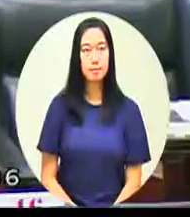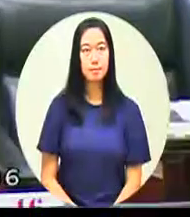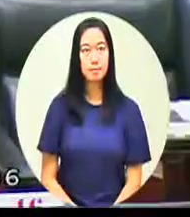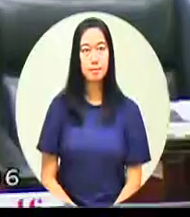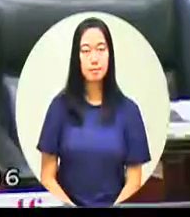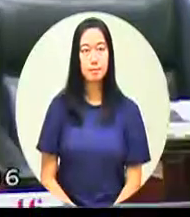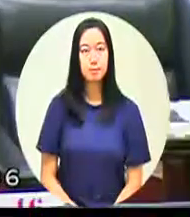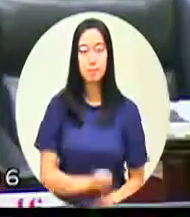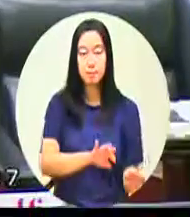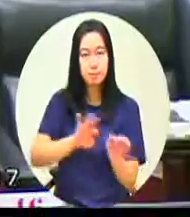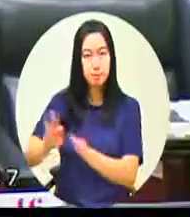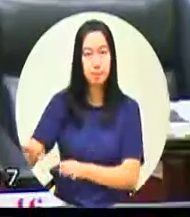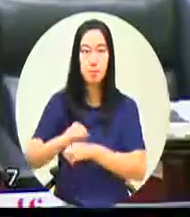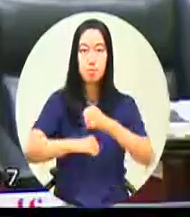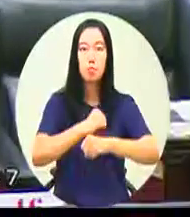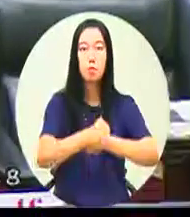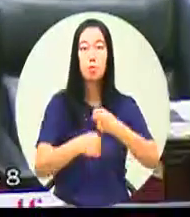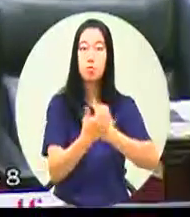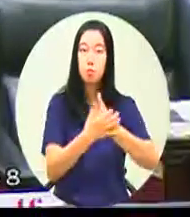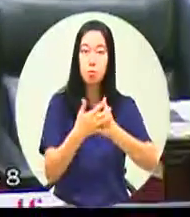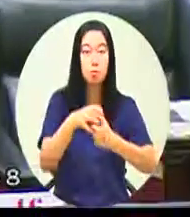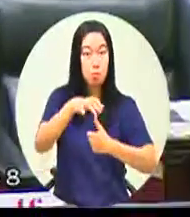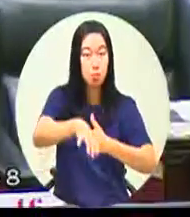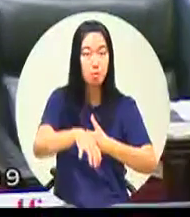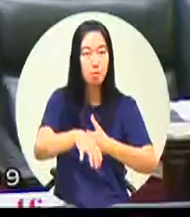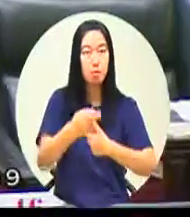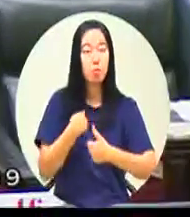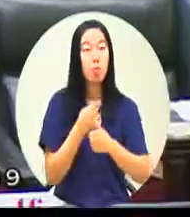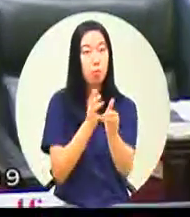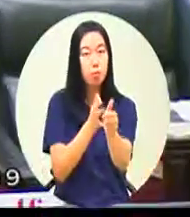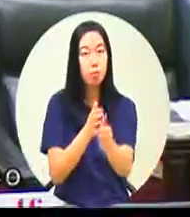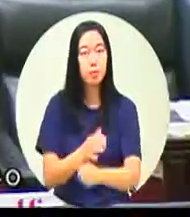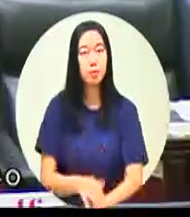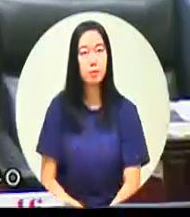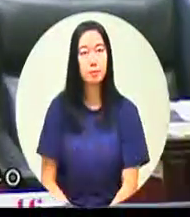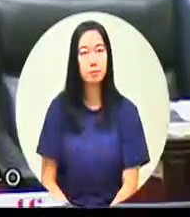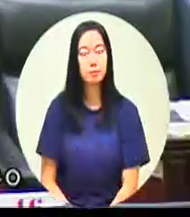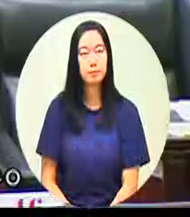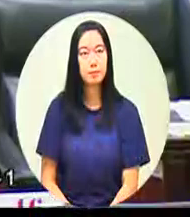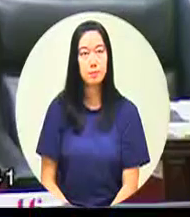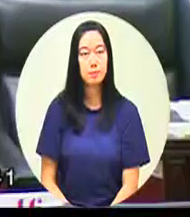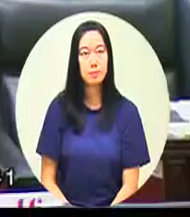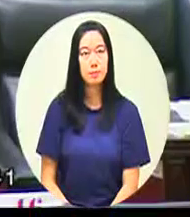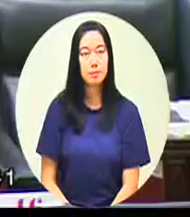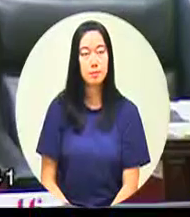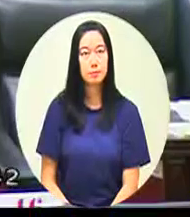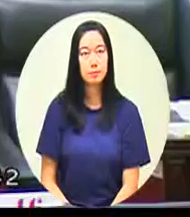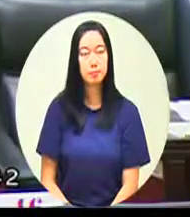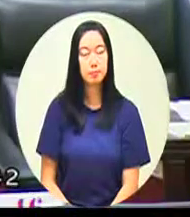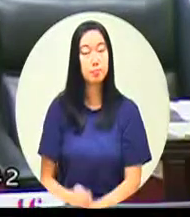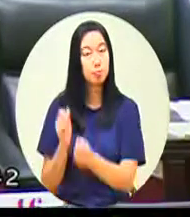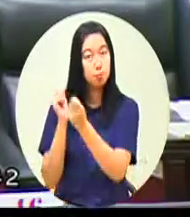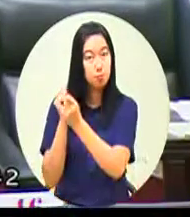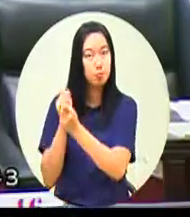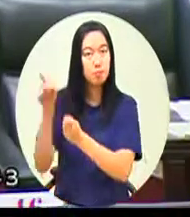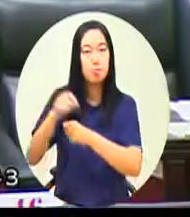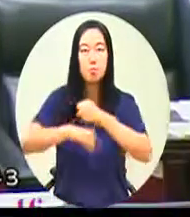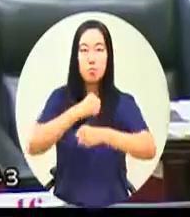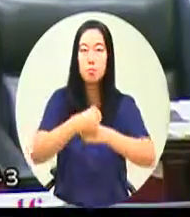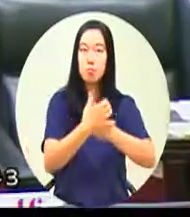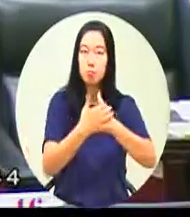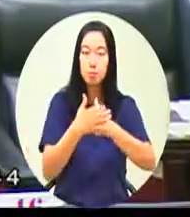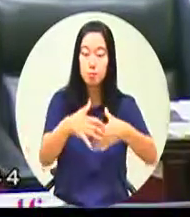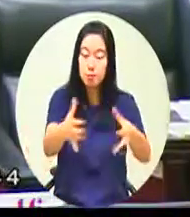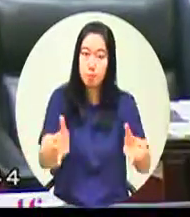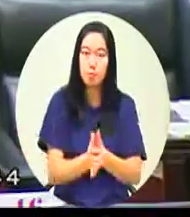啊，针对着咱这动保处哈，咱这个最近大家拢有咱有动物保团体哈，拢针对着咱